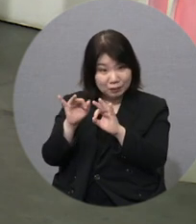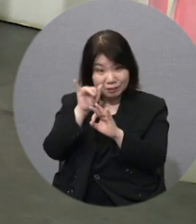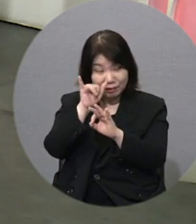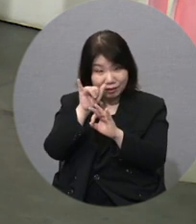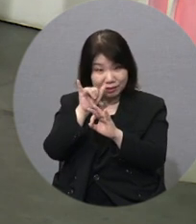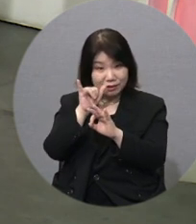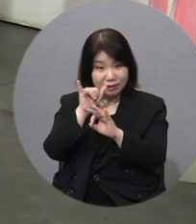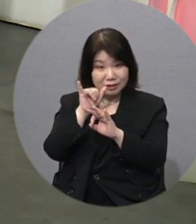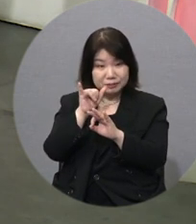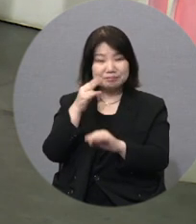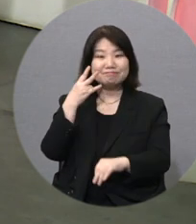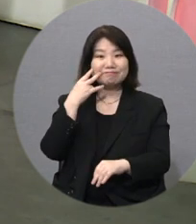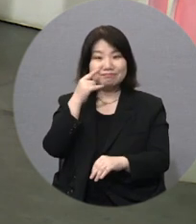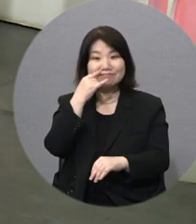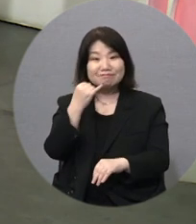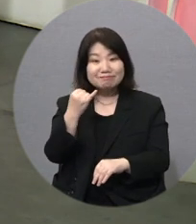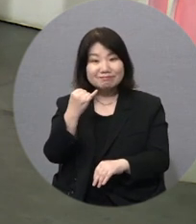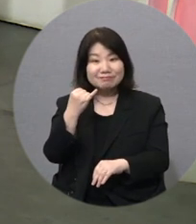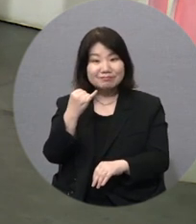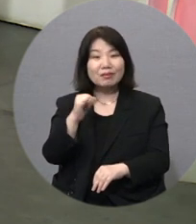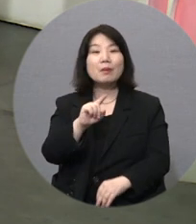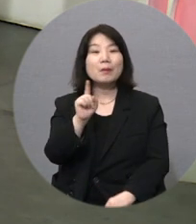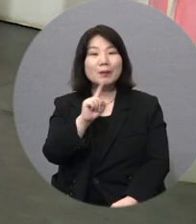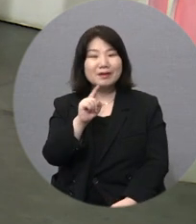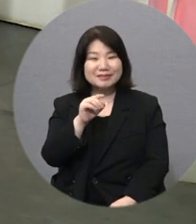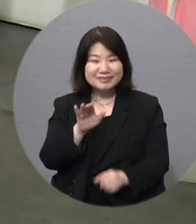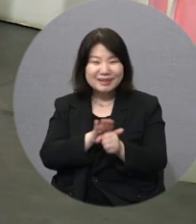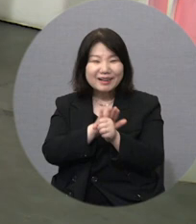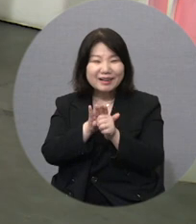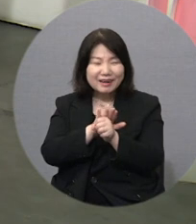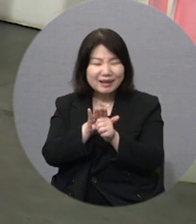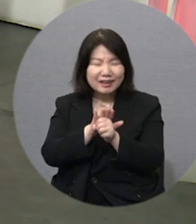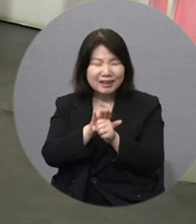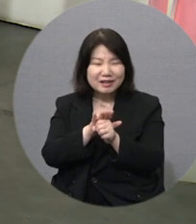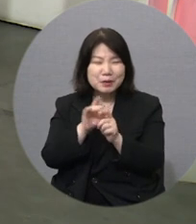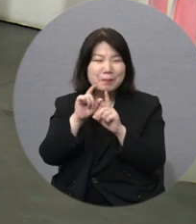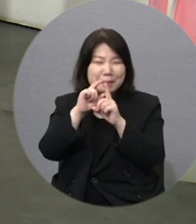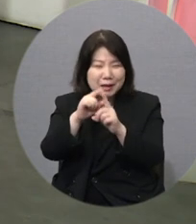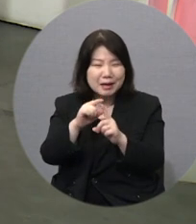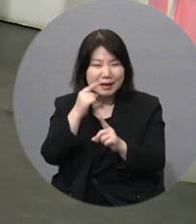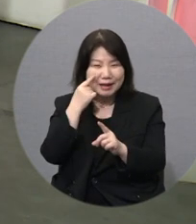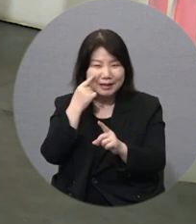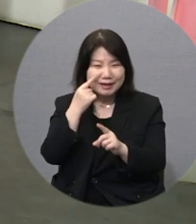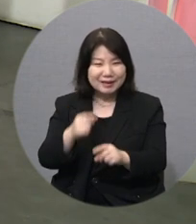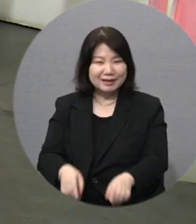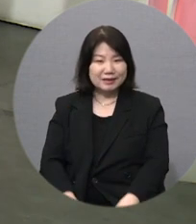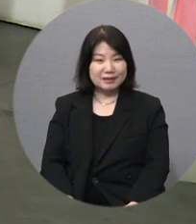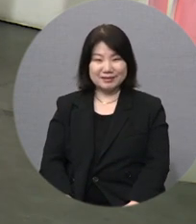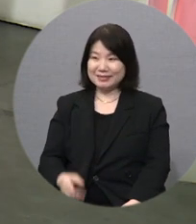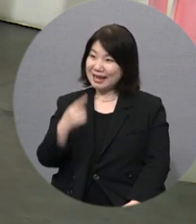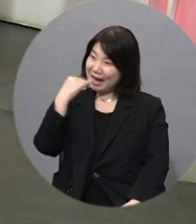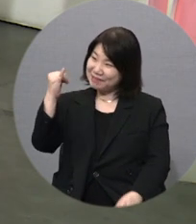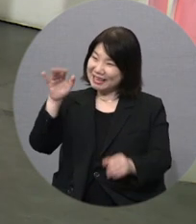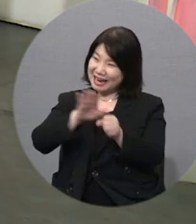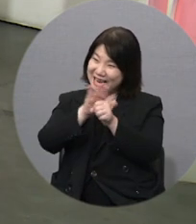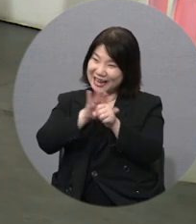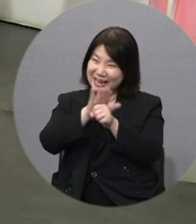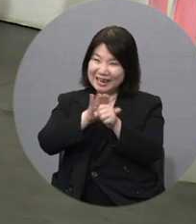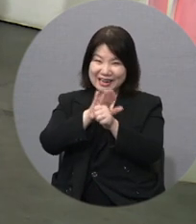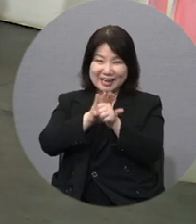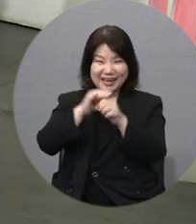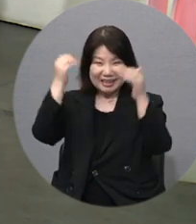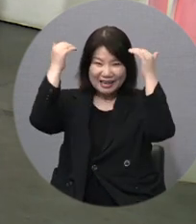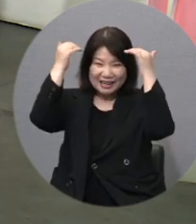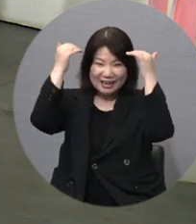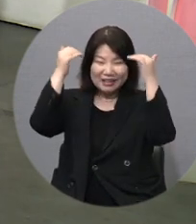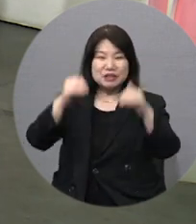있어요네 엄마한테 사랑해 사랑한다 말 한번 진하게 한번 해 줘요 엄마 사랑해요